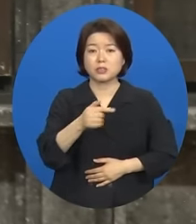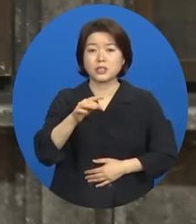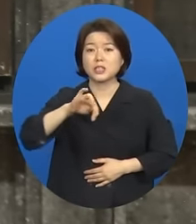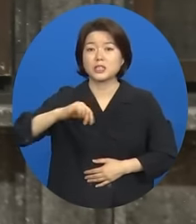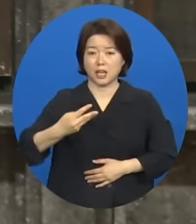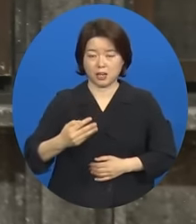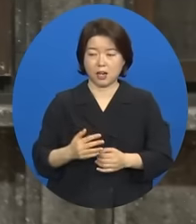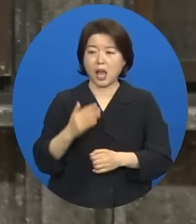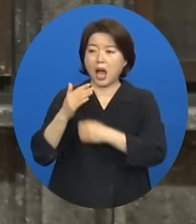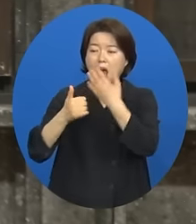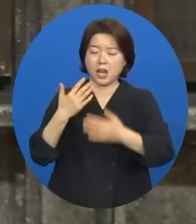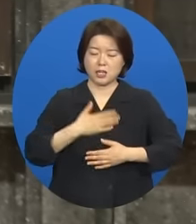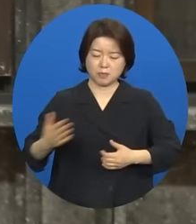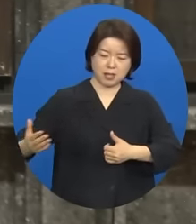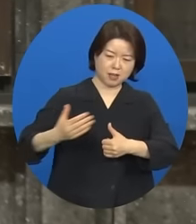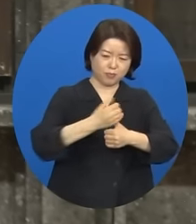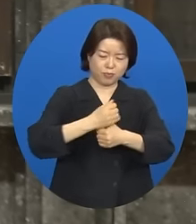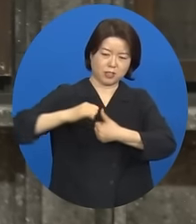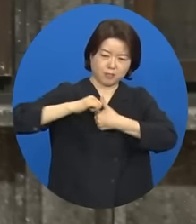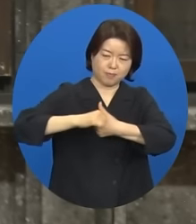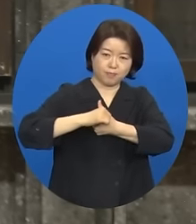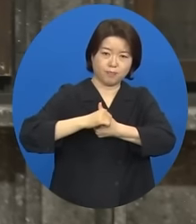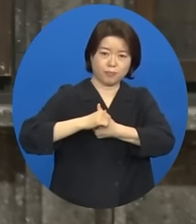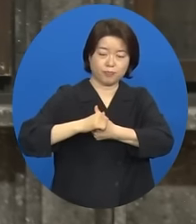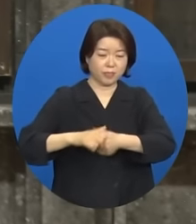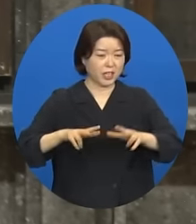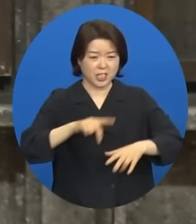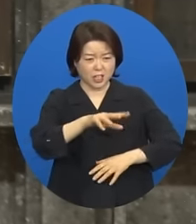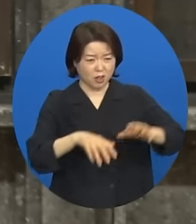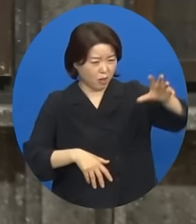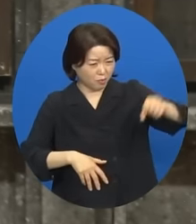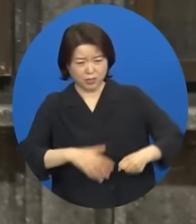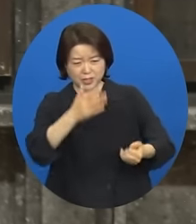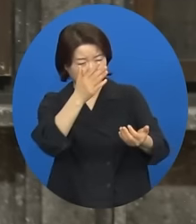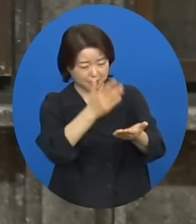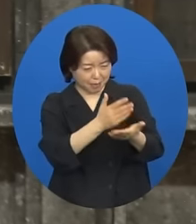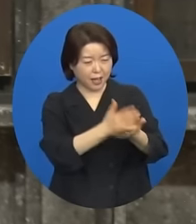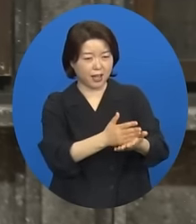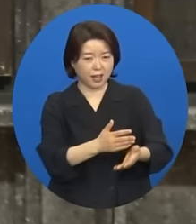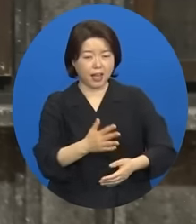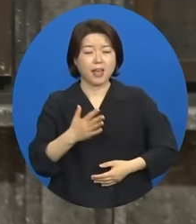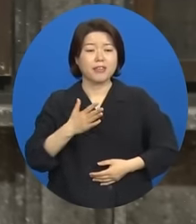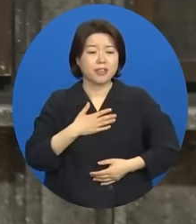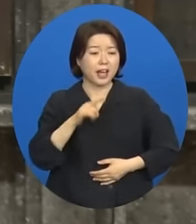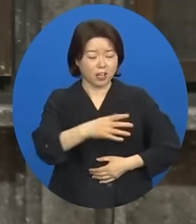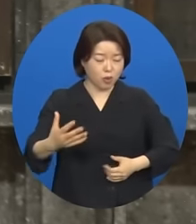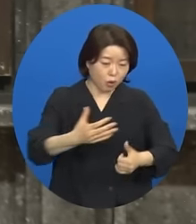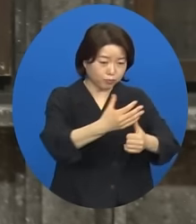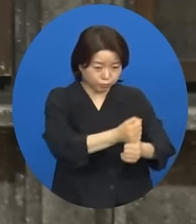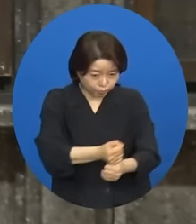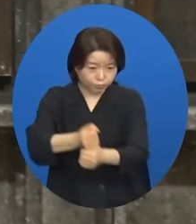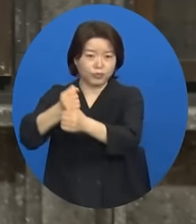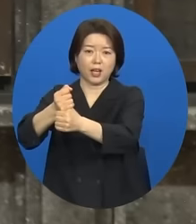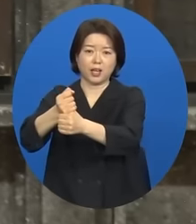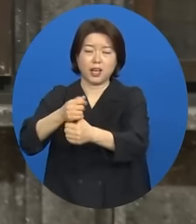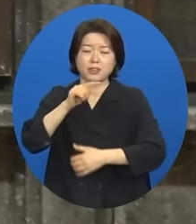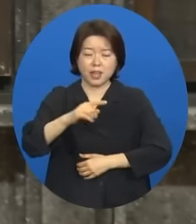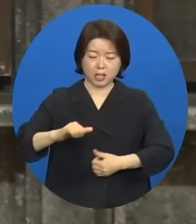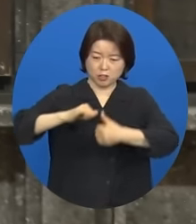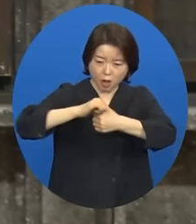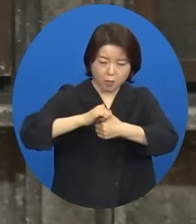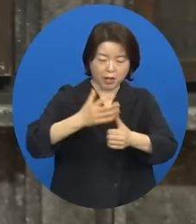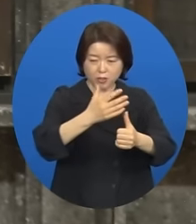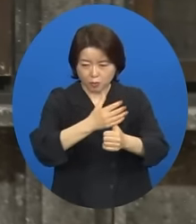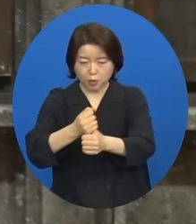하나님이 나를 붙잡고 이제는 너가 붙잡지 않아도 돼. 내가 너를 붙잡고 있어. 내가 너를 다스리고